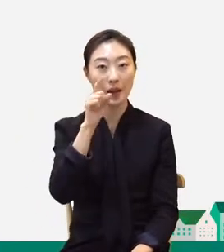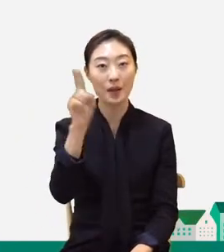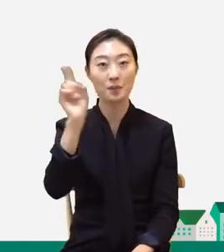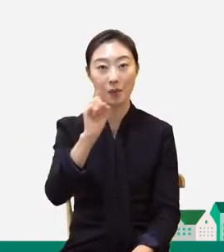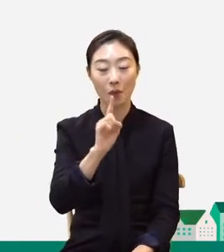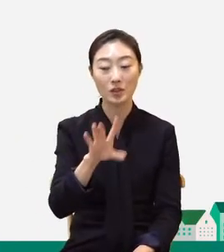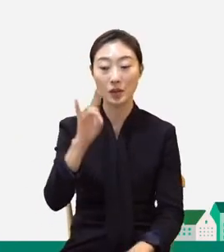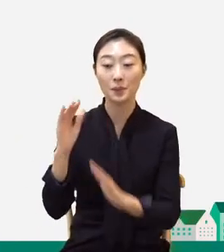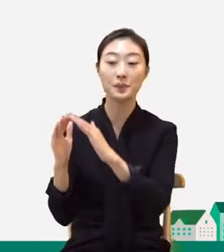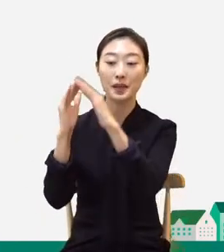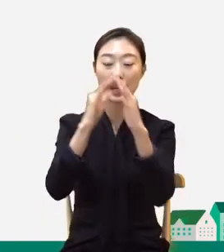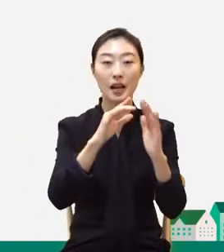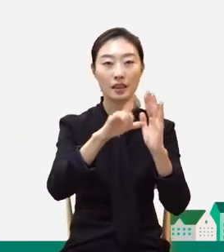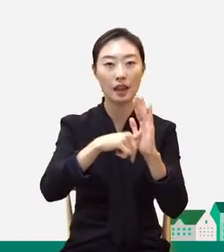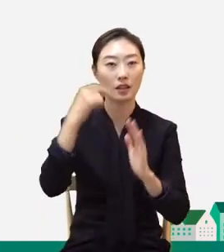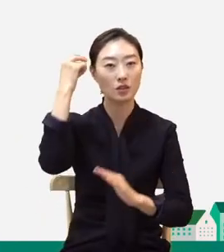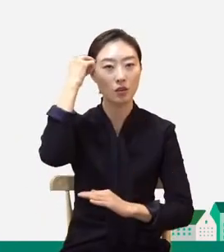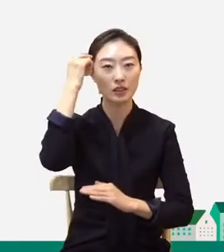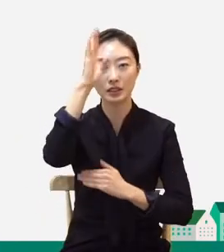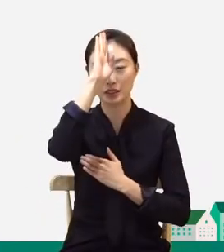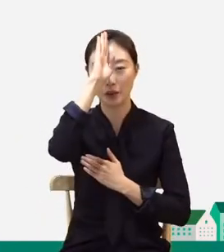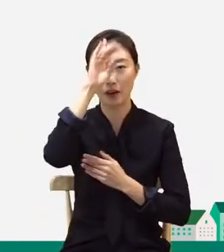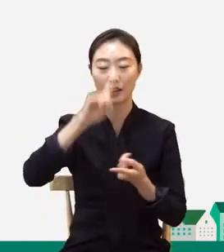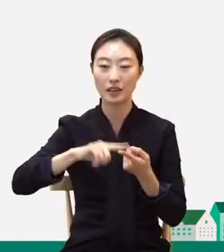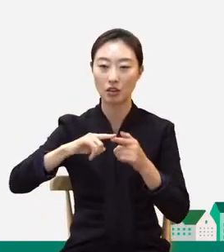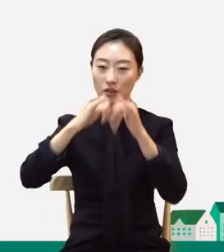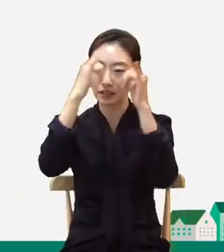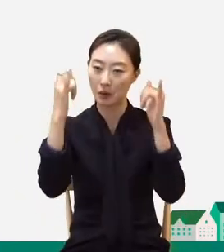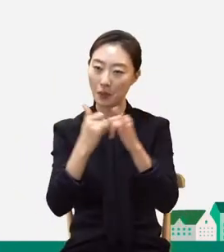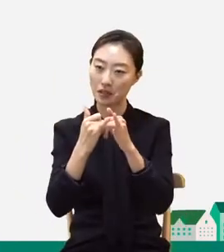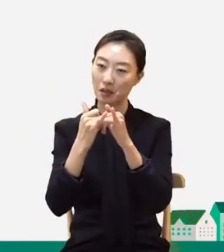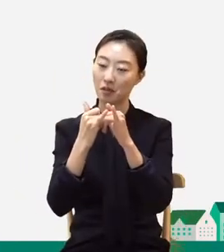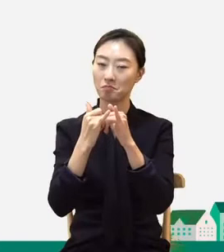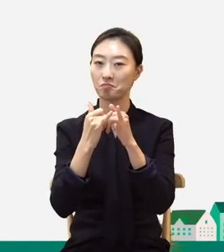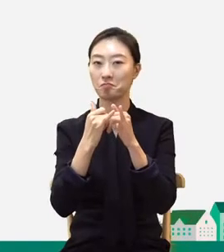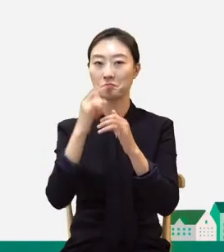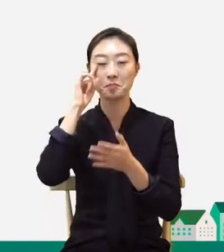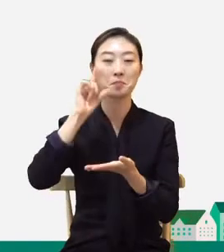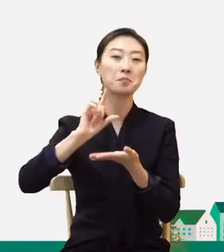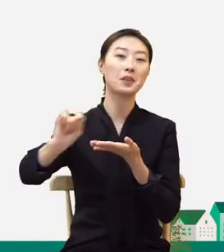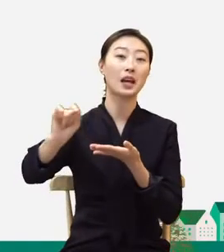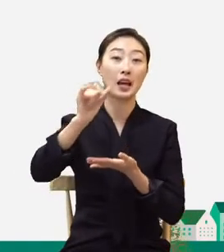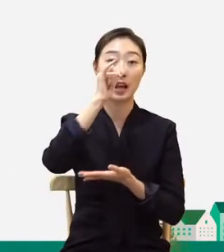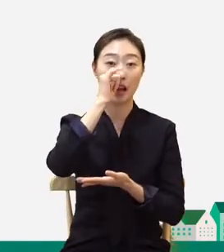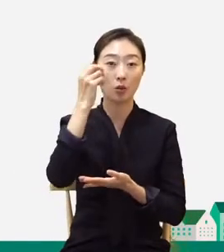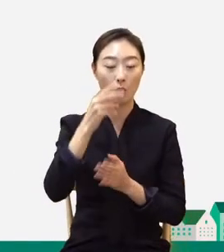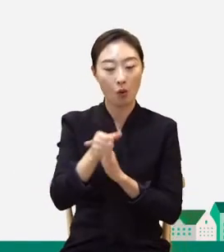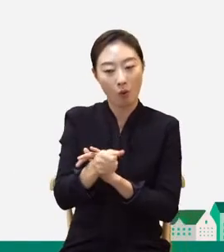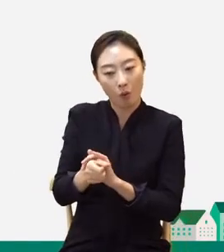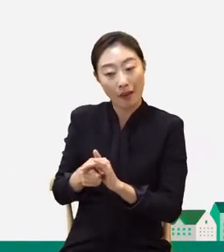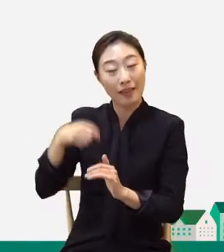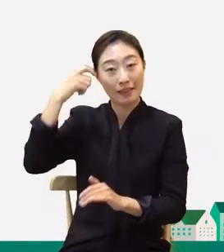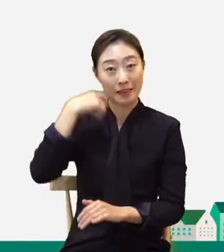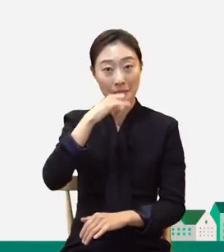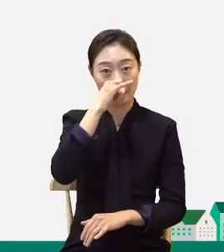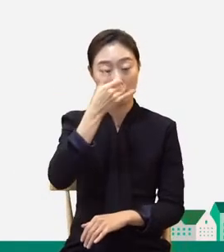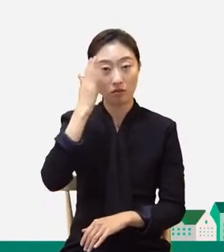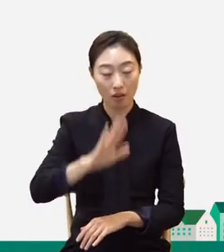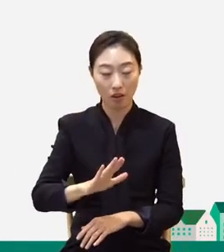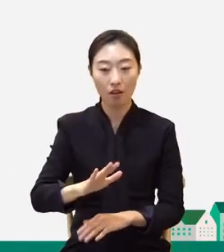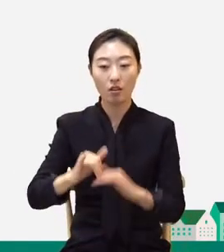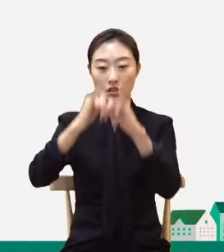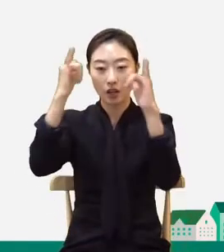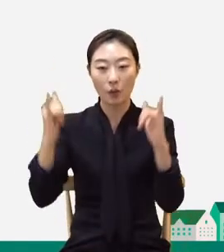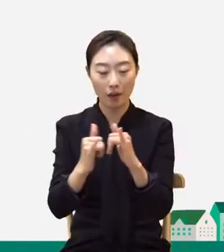입주 초기에는 좀 정신질환에 대한 사회적인 시선이나 이런 부분들 때문에 좀 위축되는 부분들이 있었는데 여러